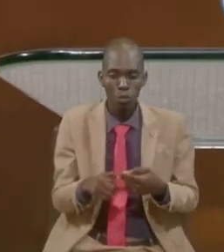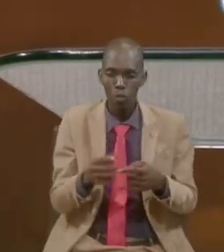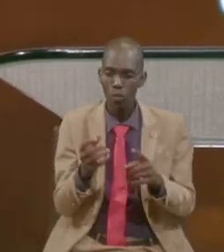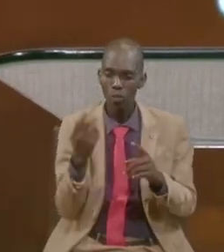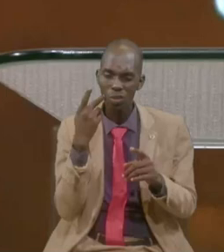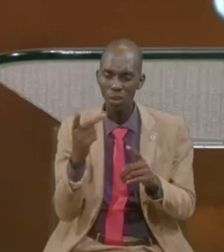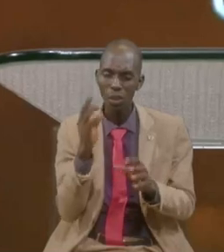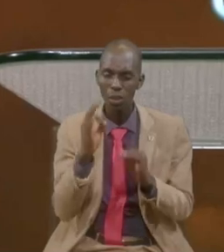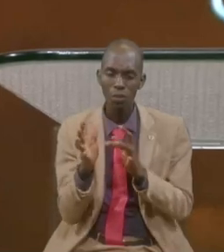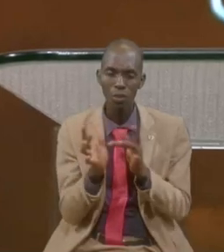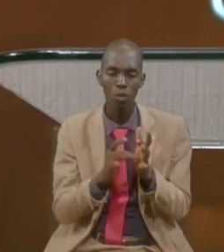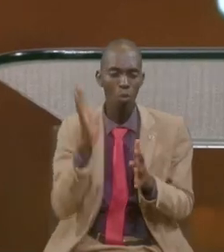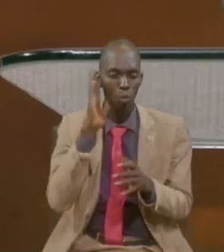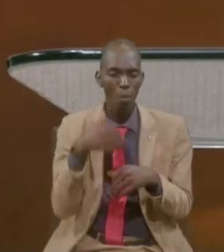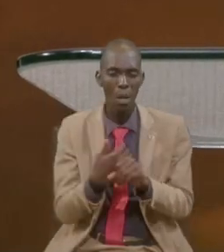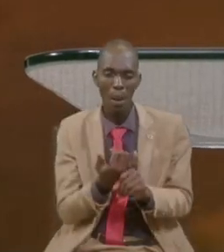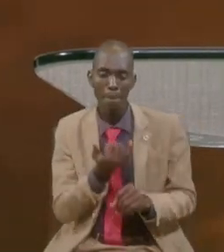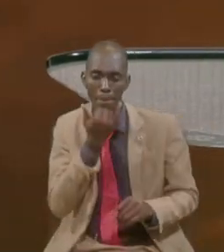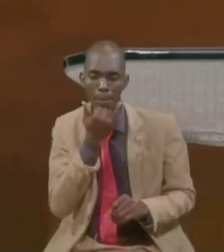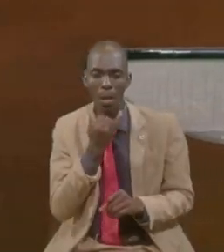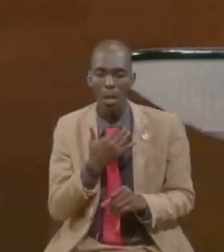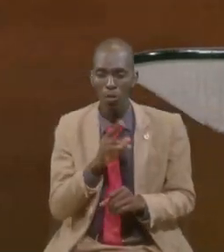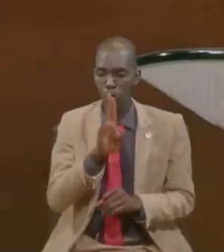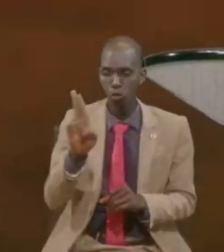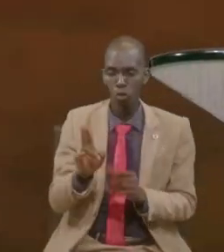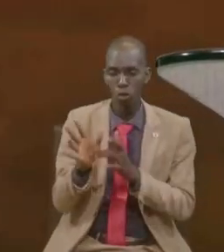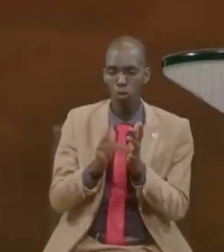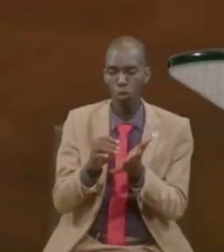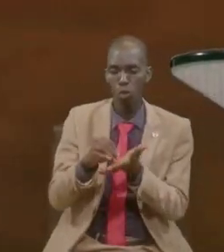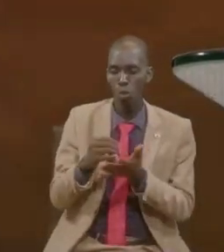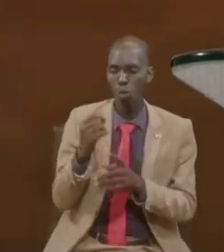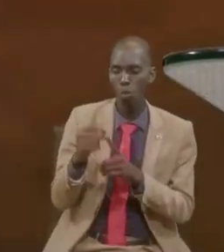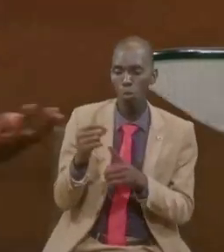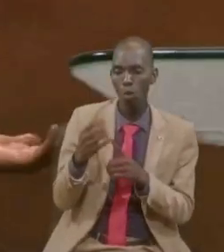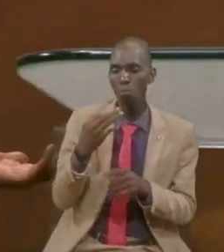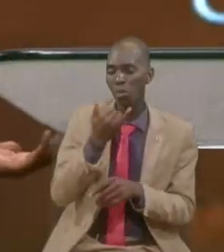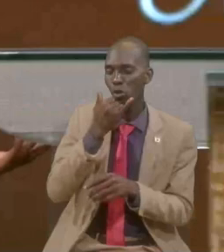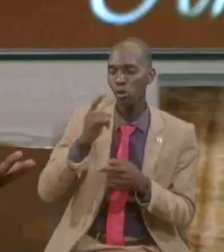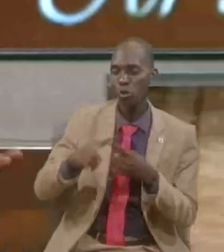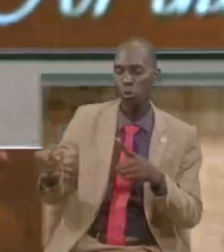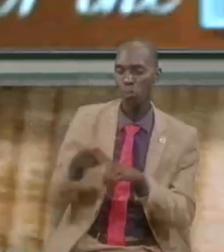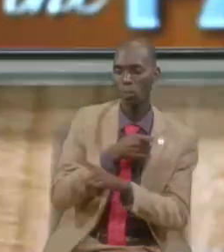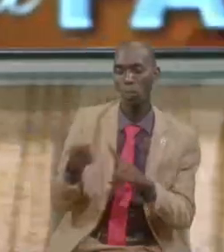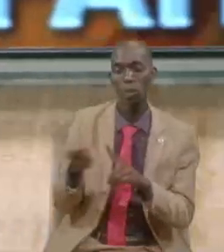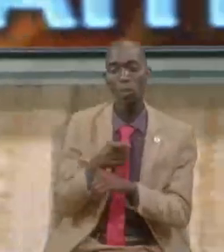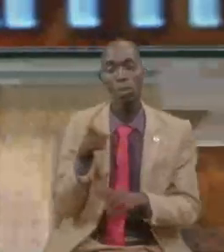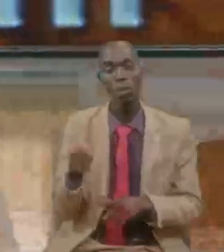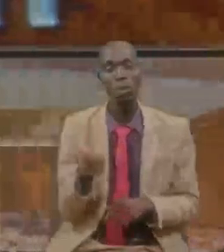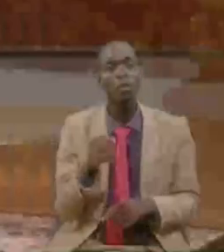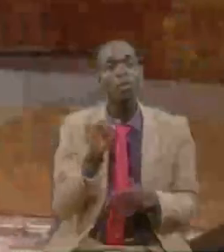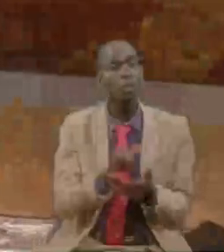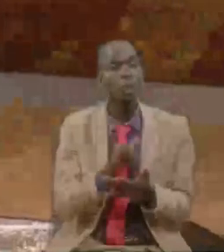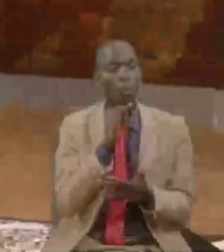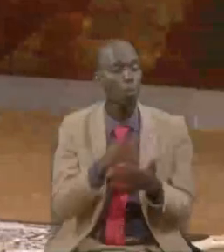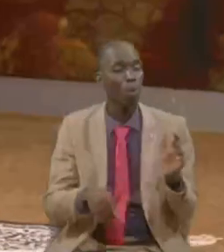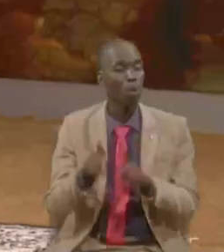hypocrisie. Il voudrait même avoir des paroles de sa bouche pour pouvoir le persécuter. C'est ce que